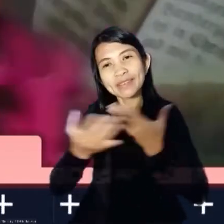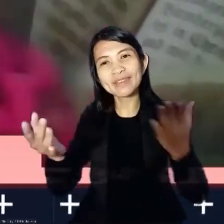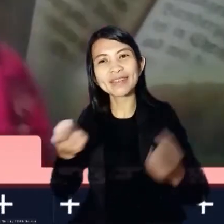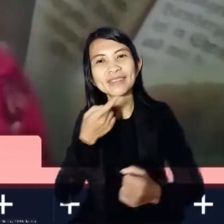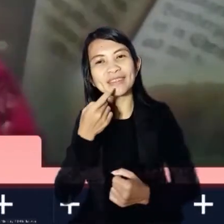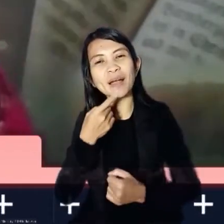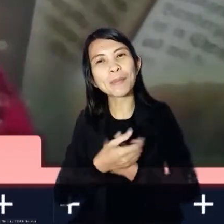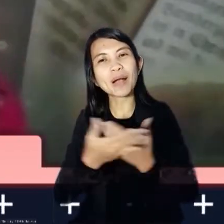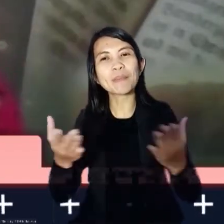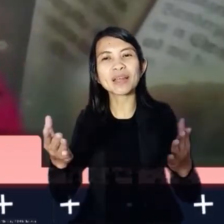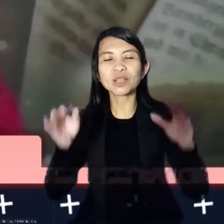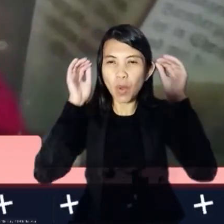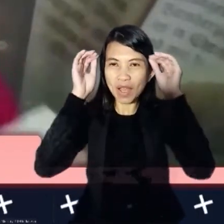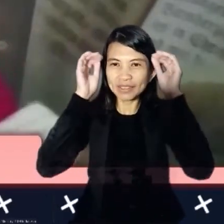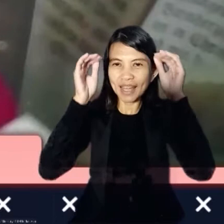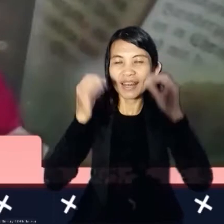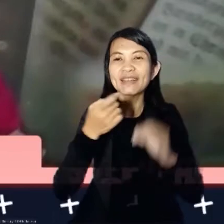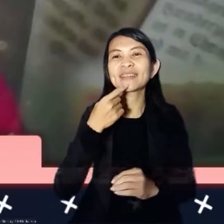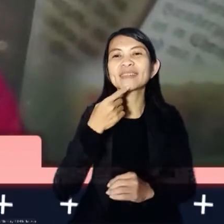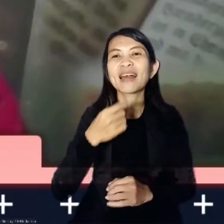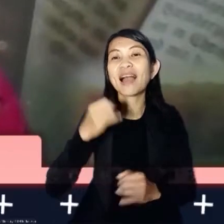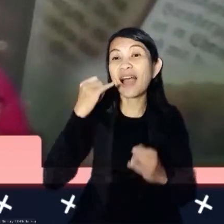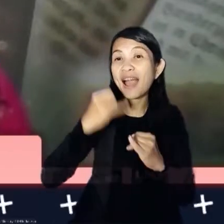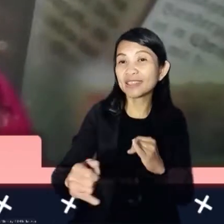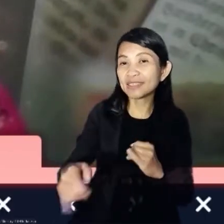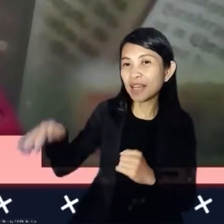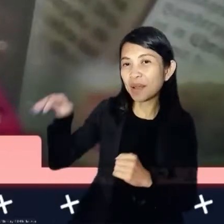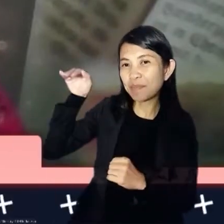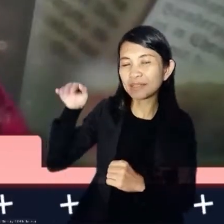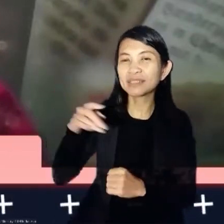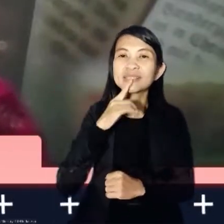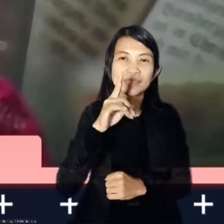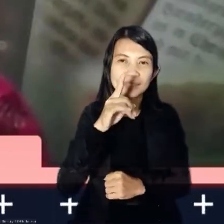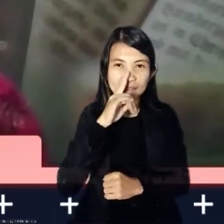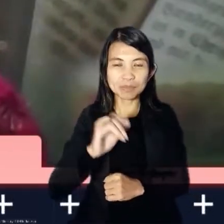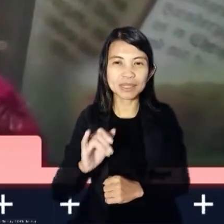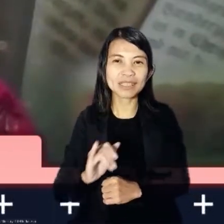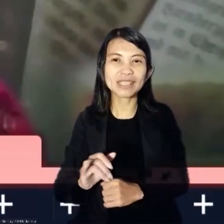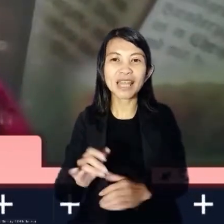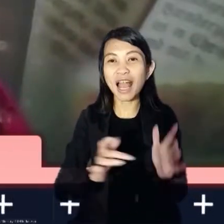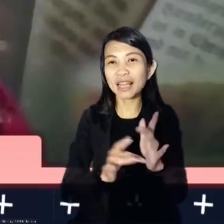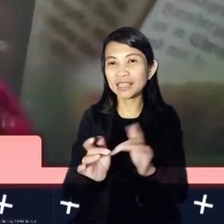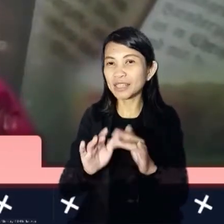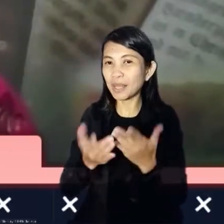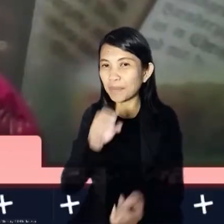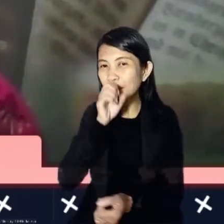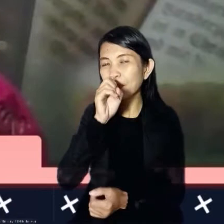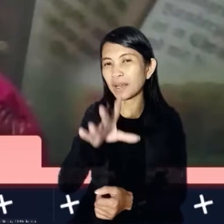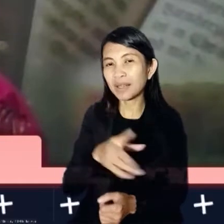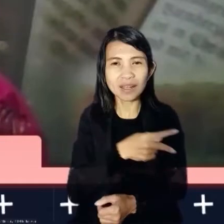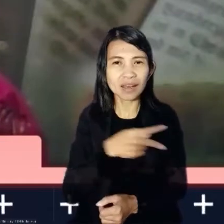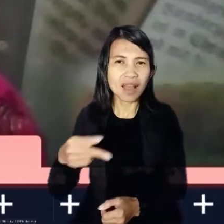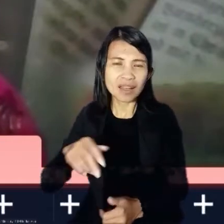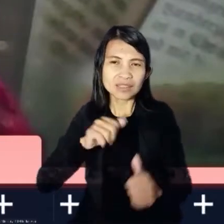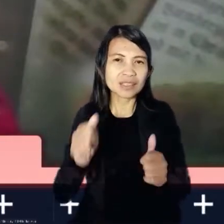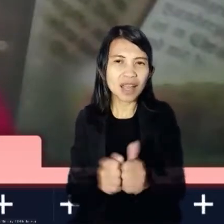ajaran tentang akhir zaman seperti yang Alkitab sampaikan adalah dengan mengkaitkan